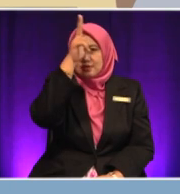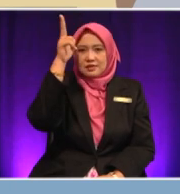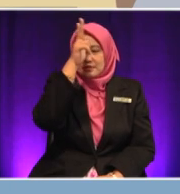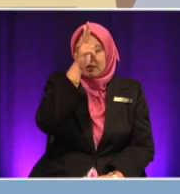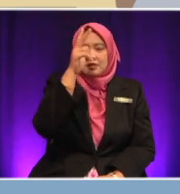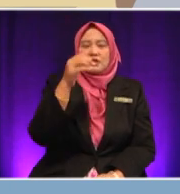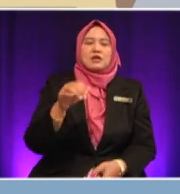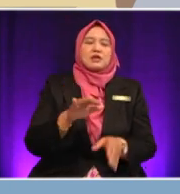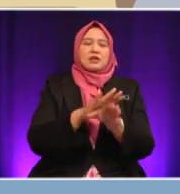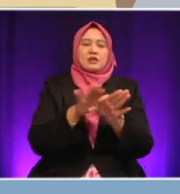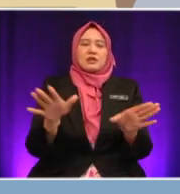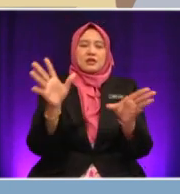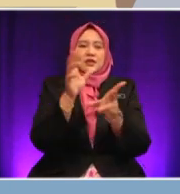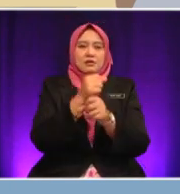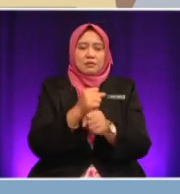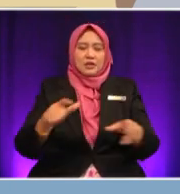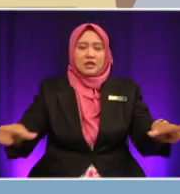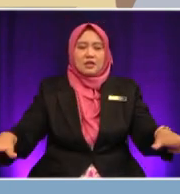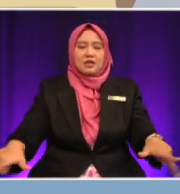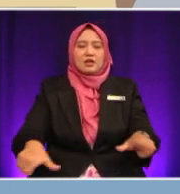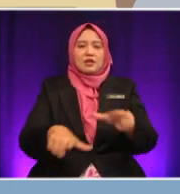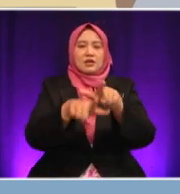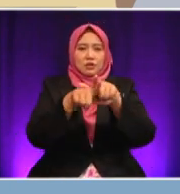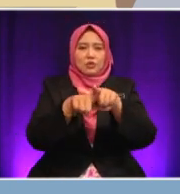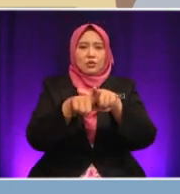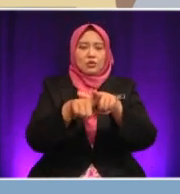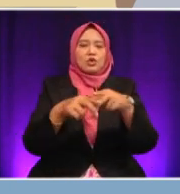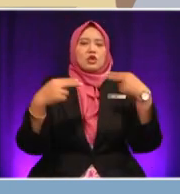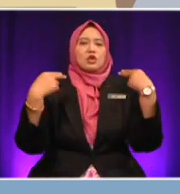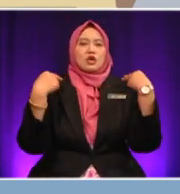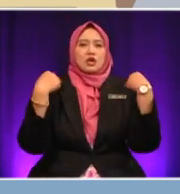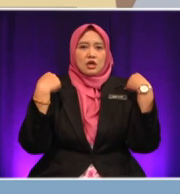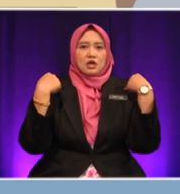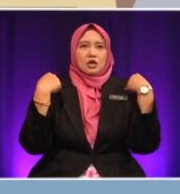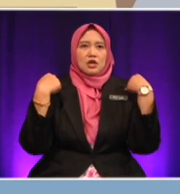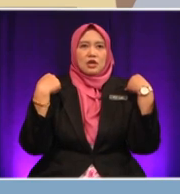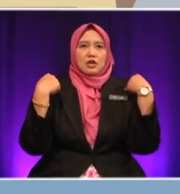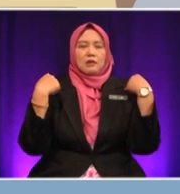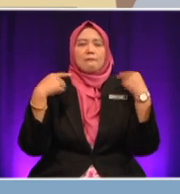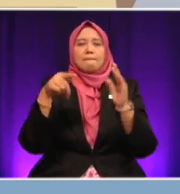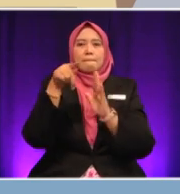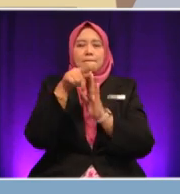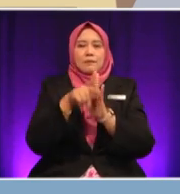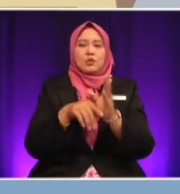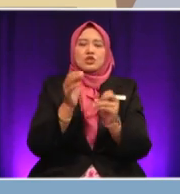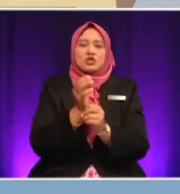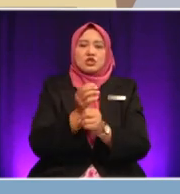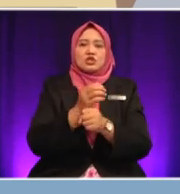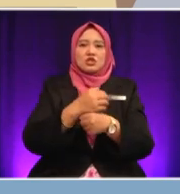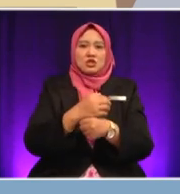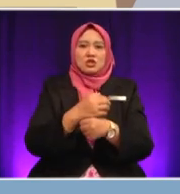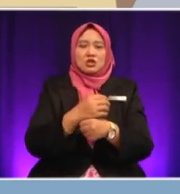hak pencipta pencipta ini maka rasa kurang motivasi nah buat keji tak guna